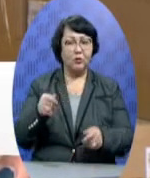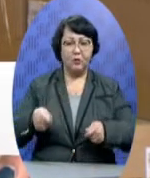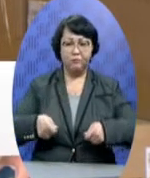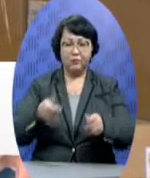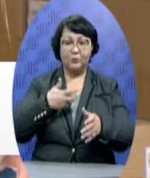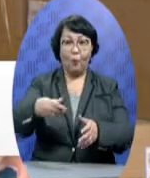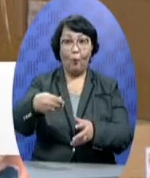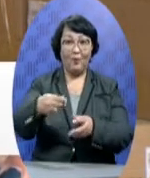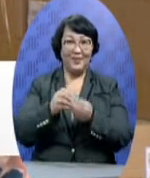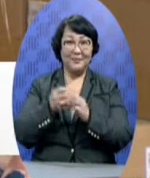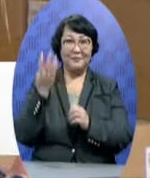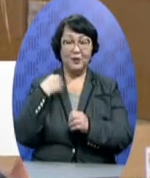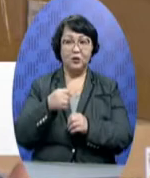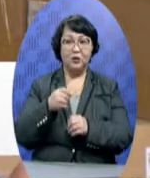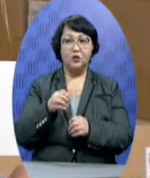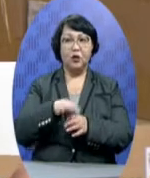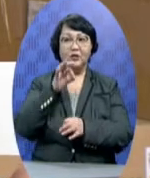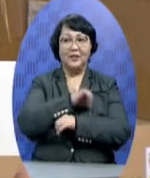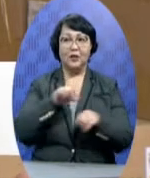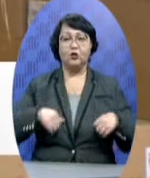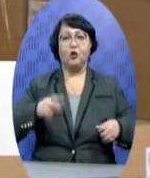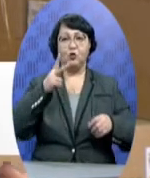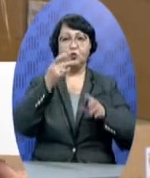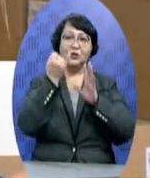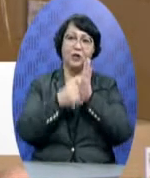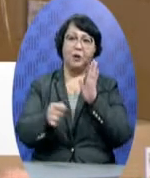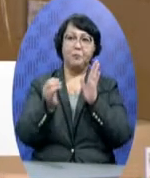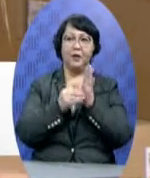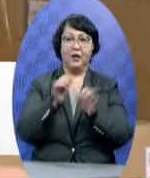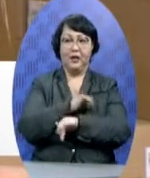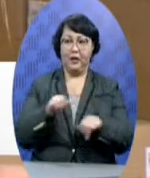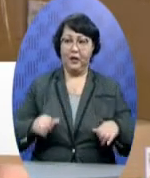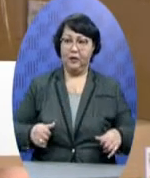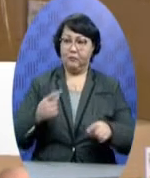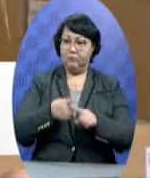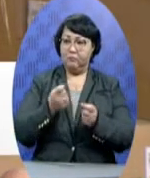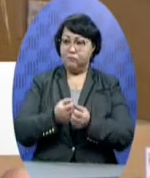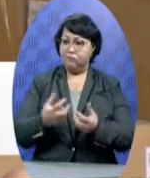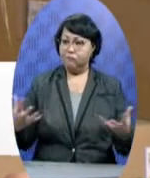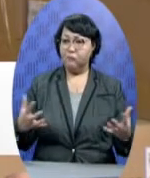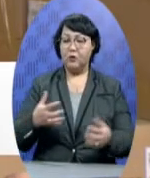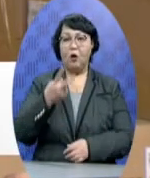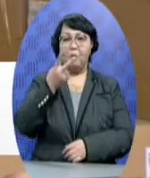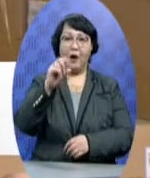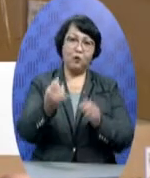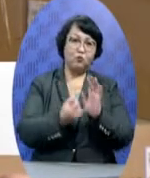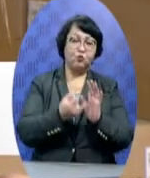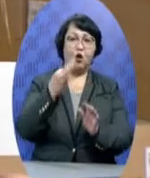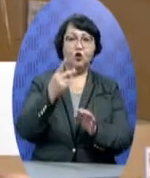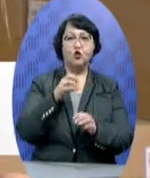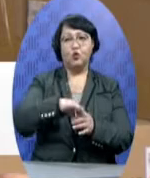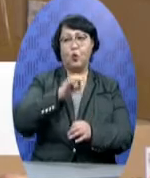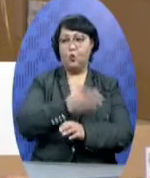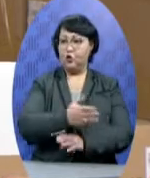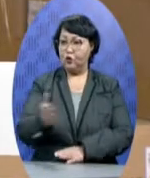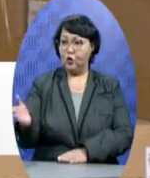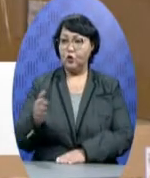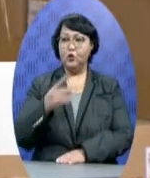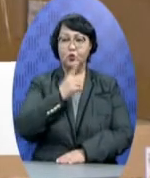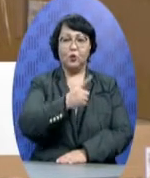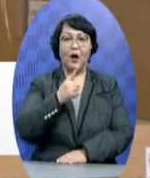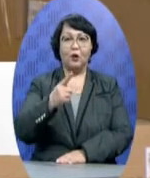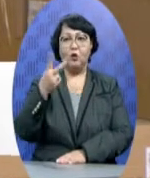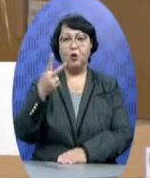тоо 260 гаруй мянган сонгогчоор нэмэгдсэн байна. 16 оны сонгуулиас хойш бол 112